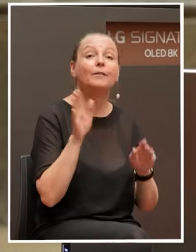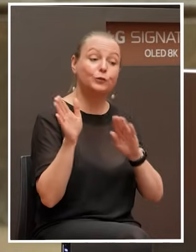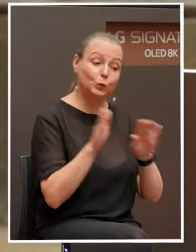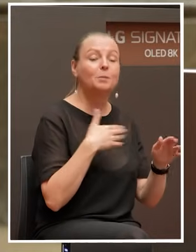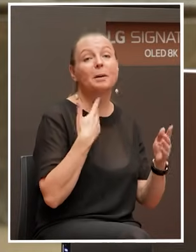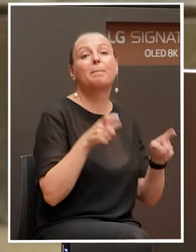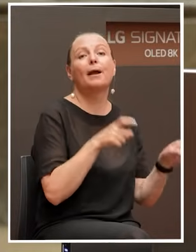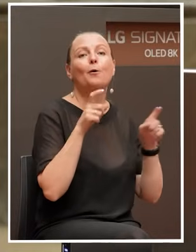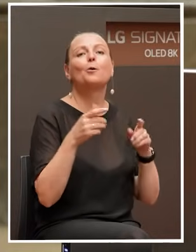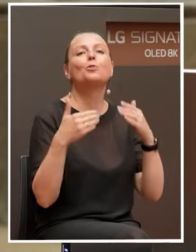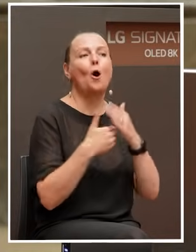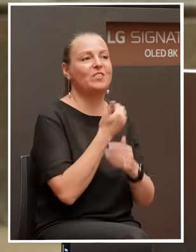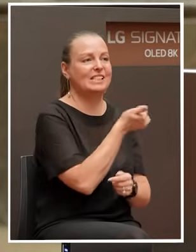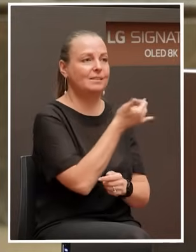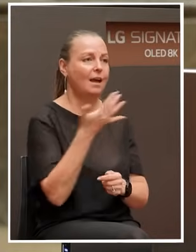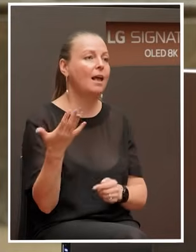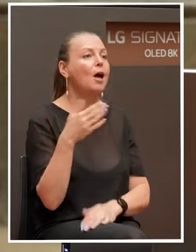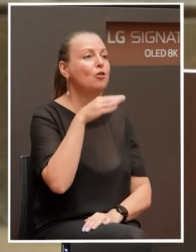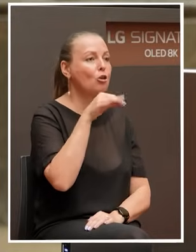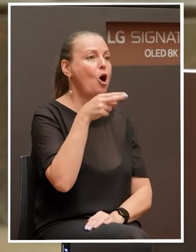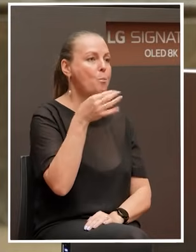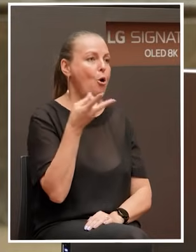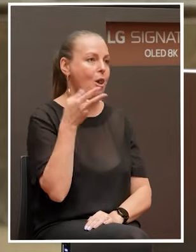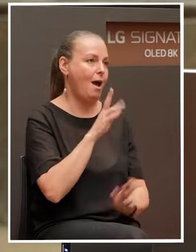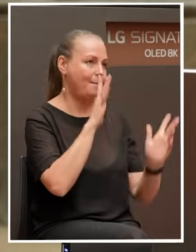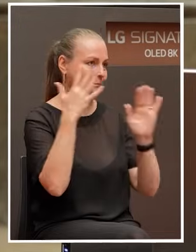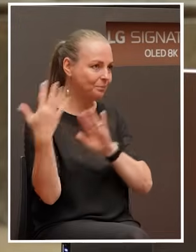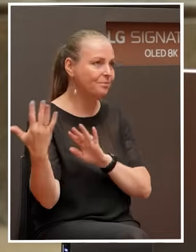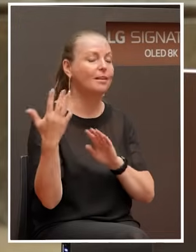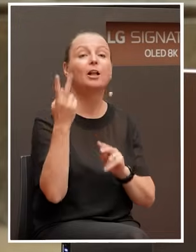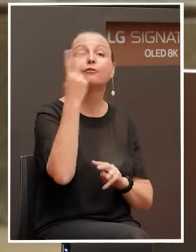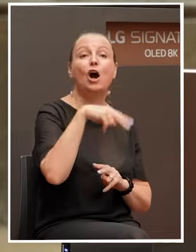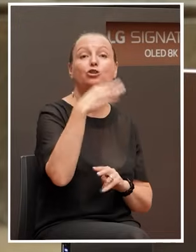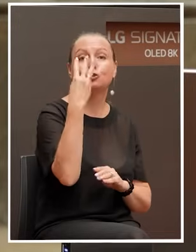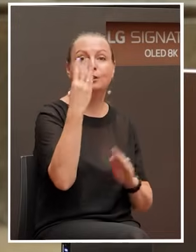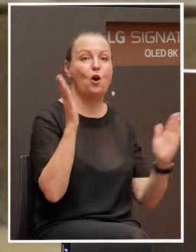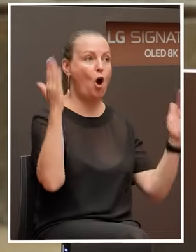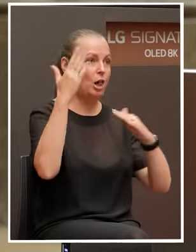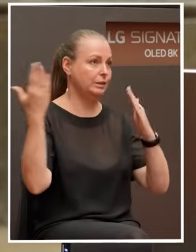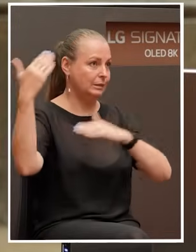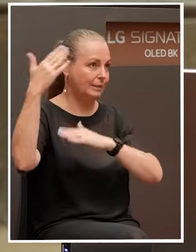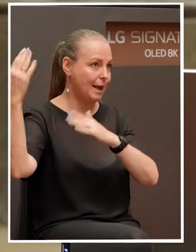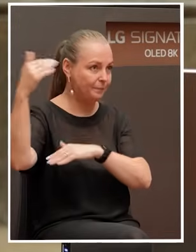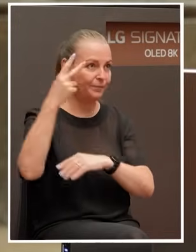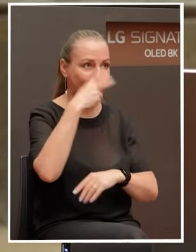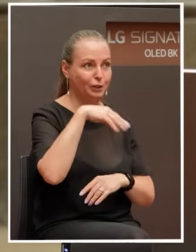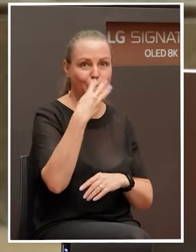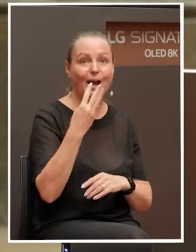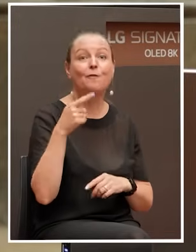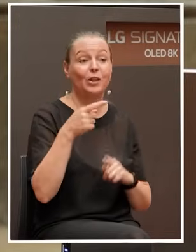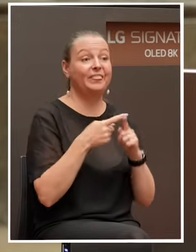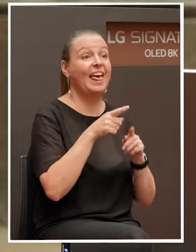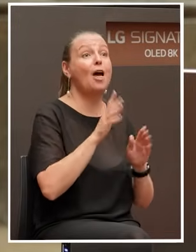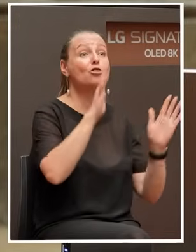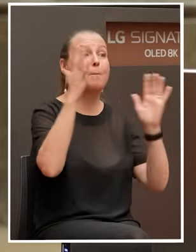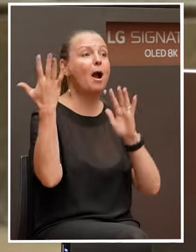«Тополя». 24 холста. Вот те самые тополя, которые Моне спас от вырубки. Он